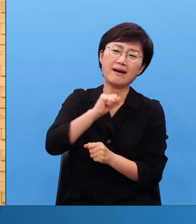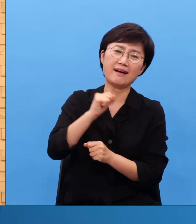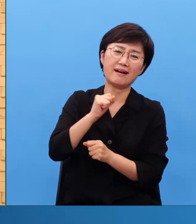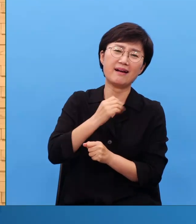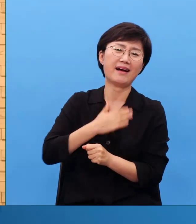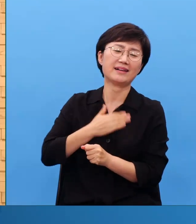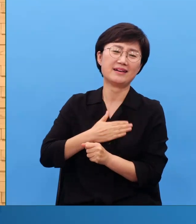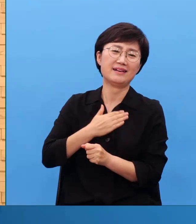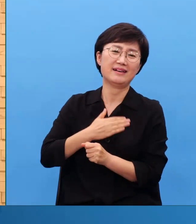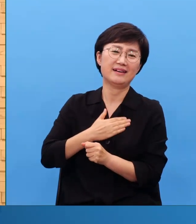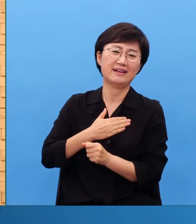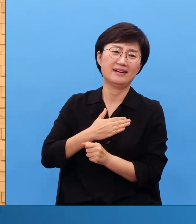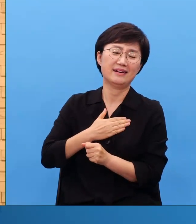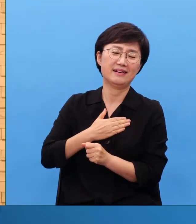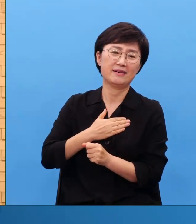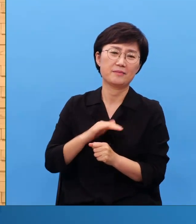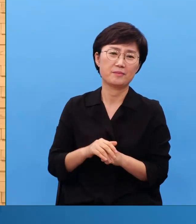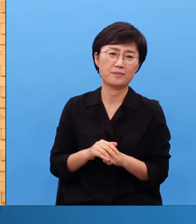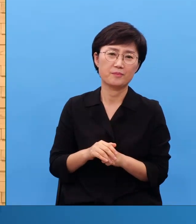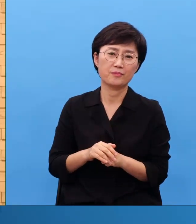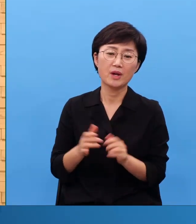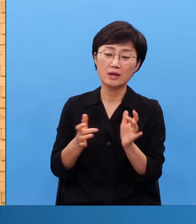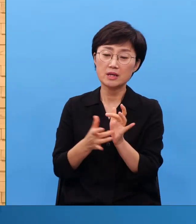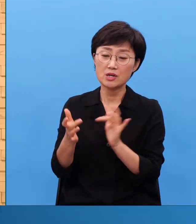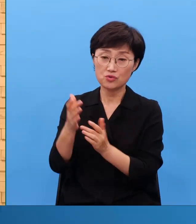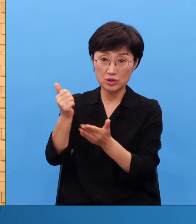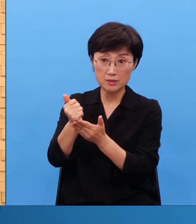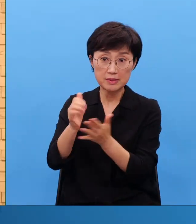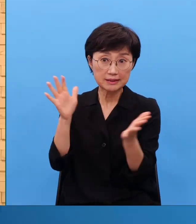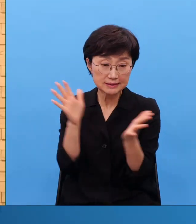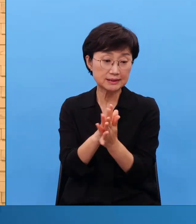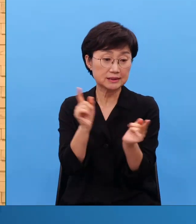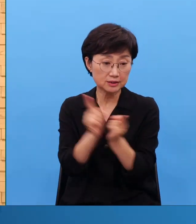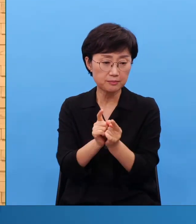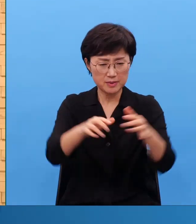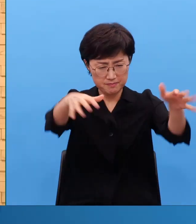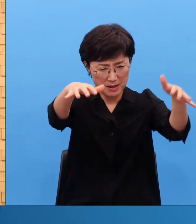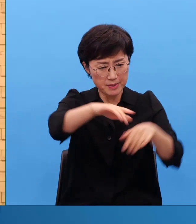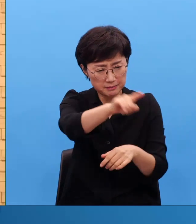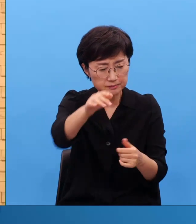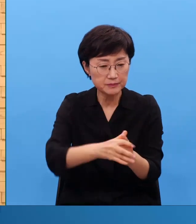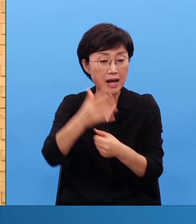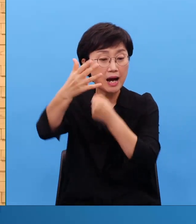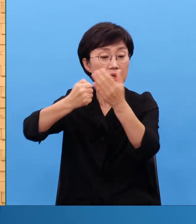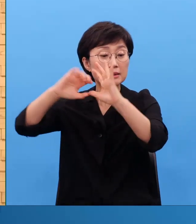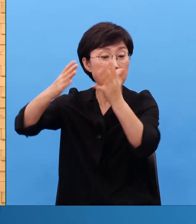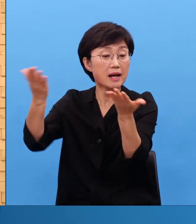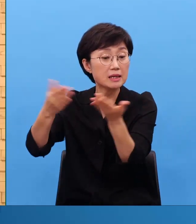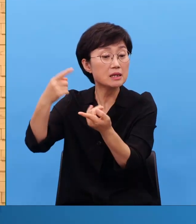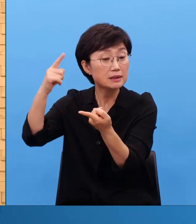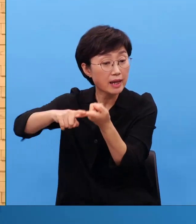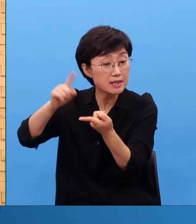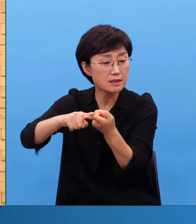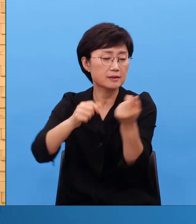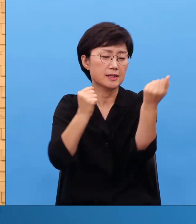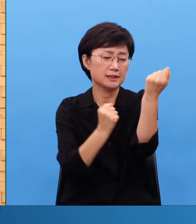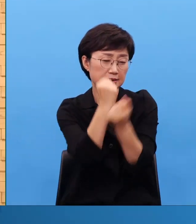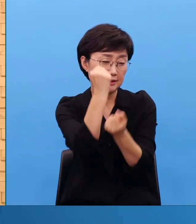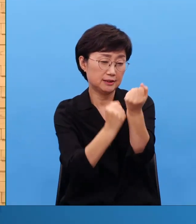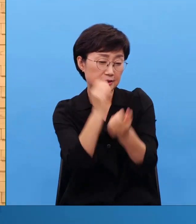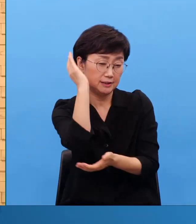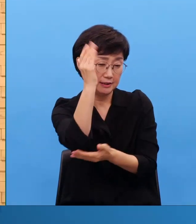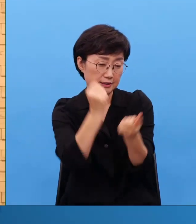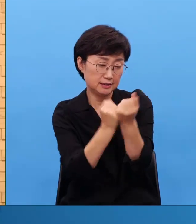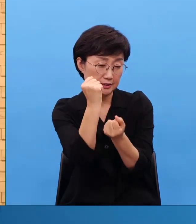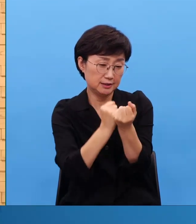has come. 그리고 마지막에는 보니까 이제 모아놓고는 40일 동안 하나님 나라 상. And the last days, He said He spoke about the